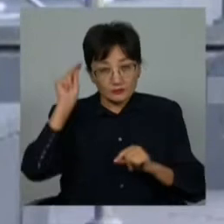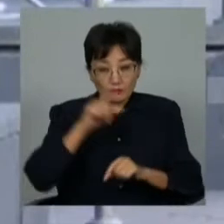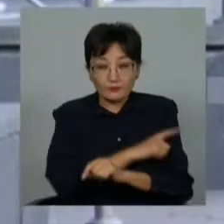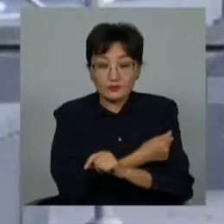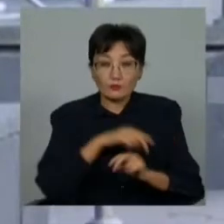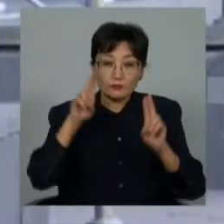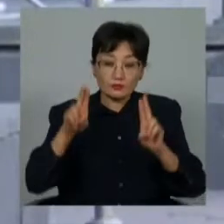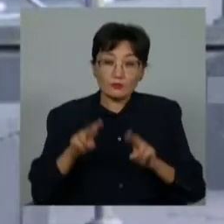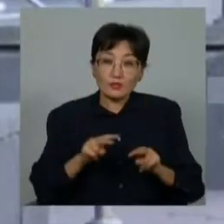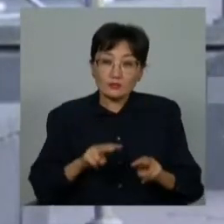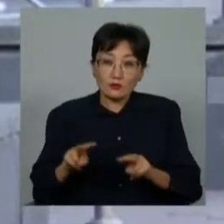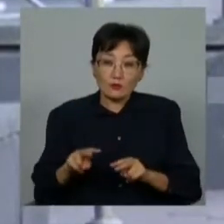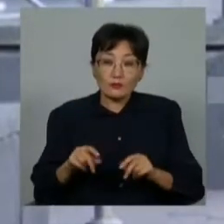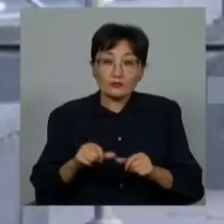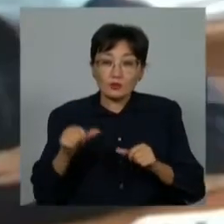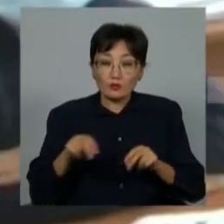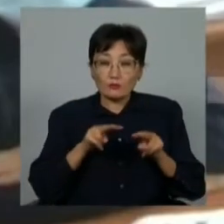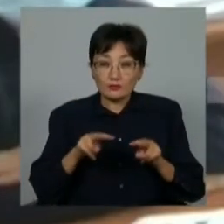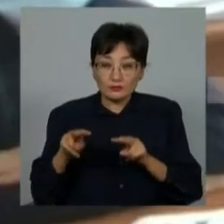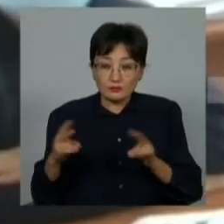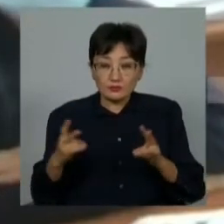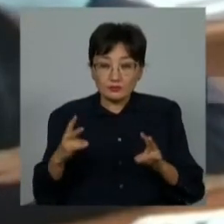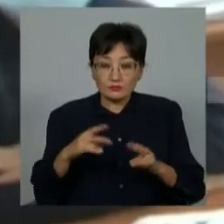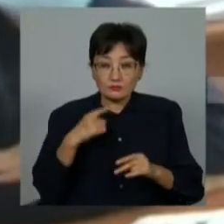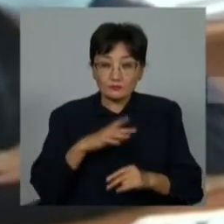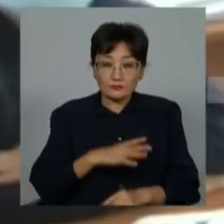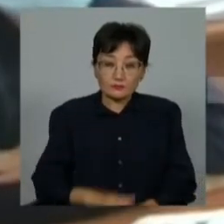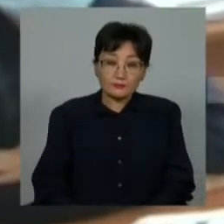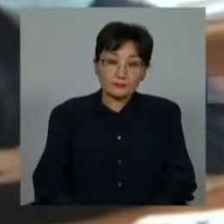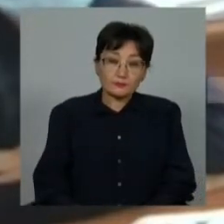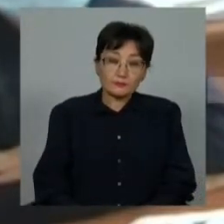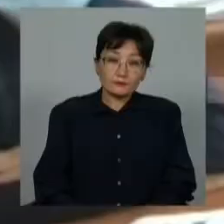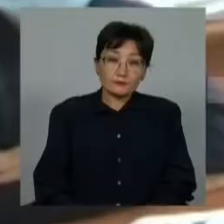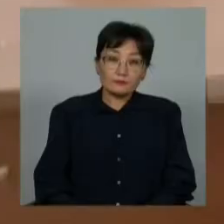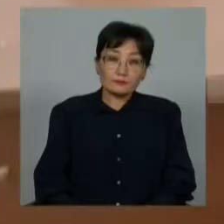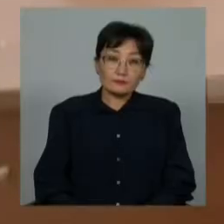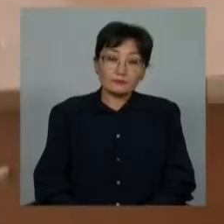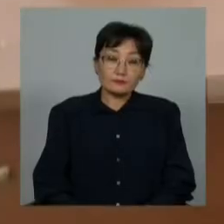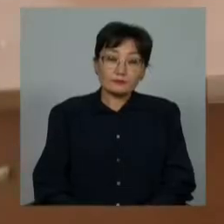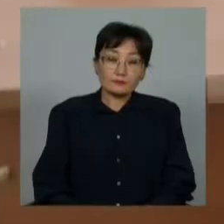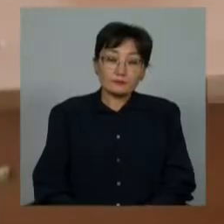санитария тәртібінің сақталуын ерекше бақылауда ұстау керектігін айтты.